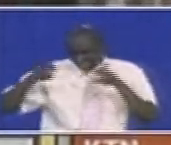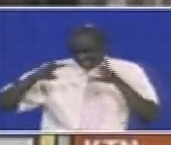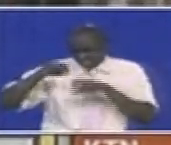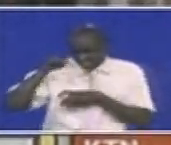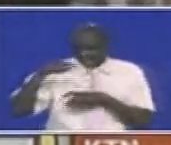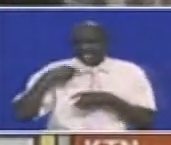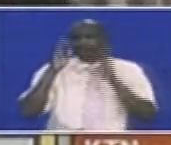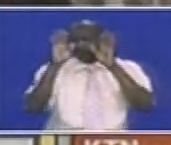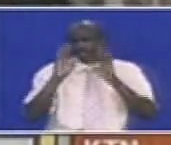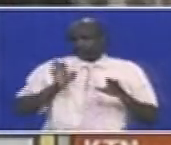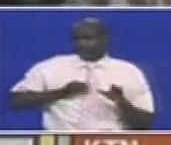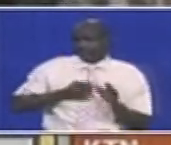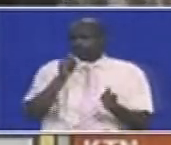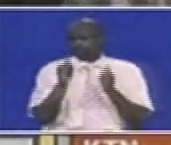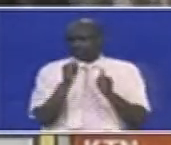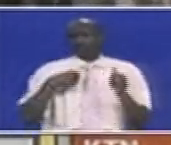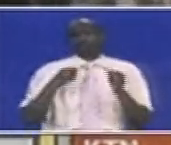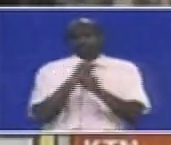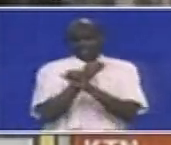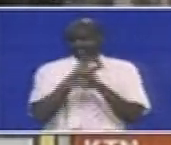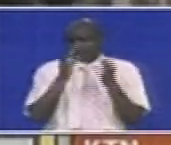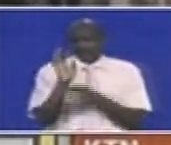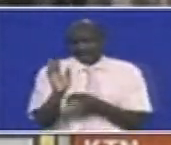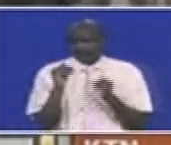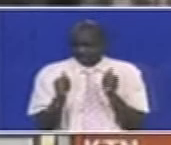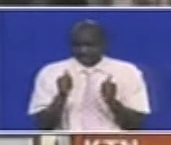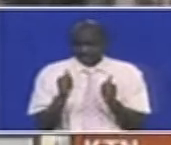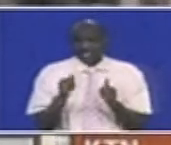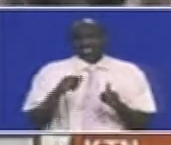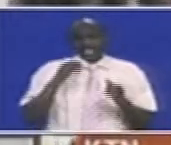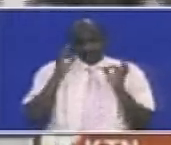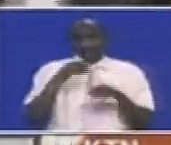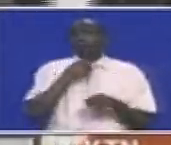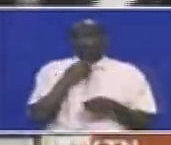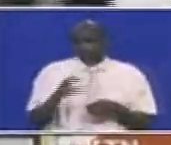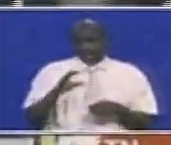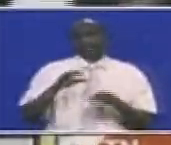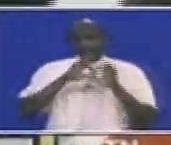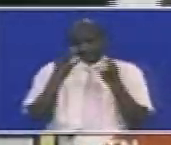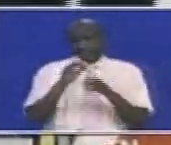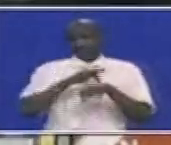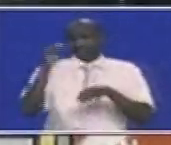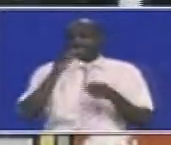katika jamii, hasa katika kulinda jamii hiyo ili jamii isiathirike zaidi, hasa wakati ambapo Kenya